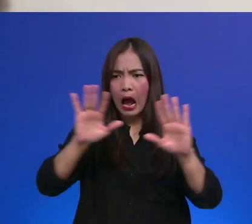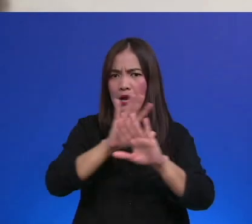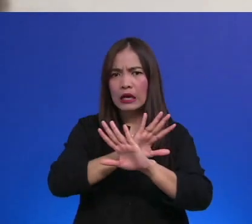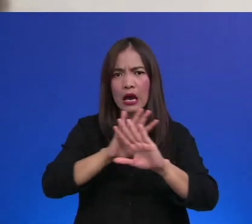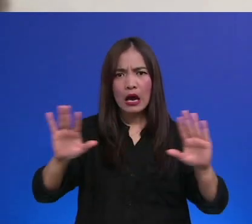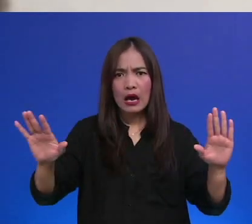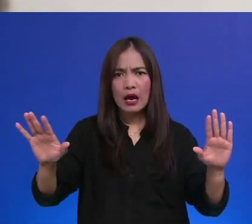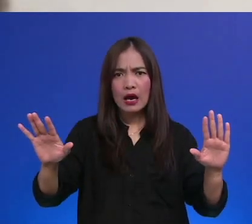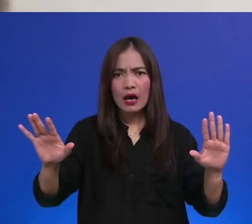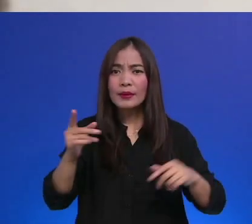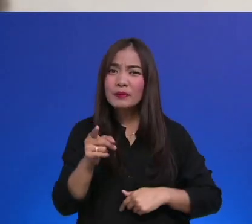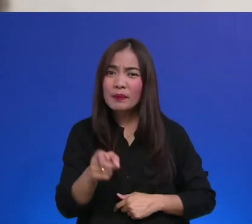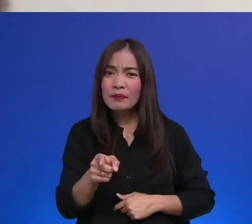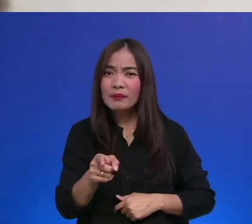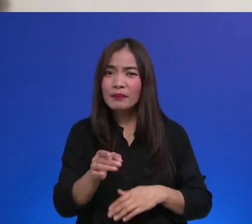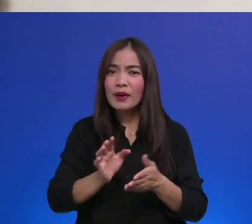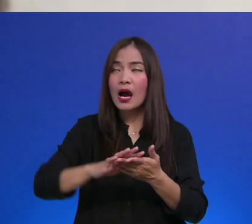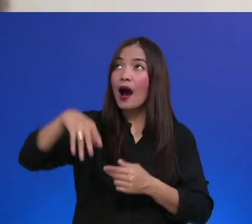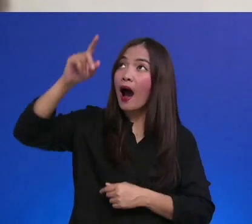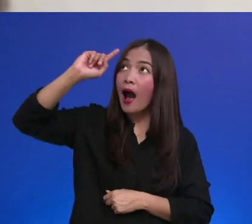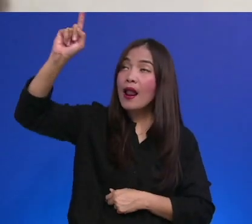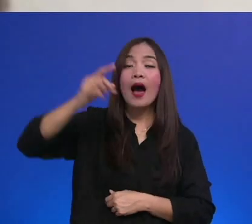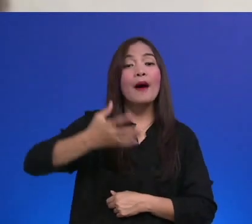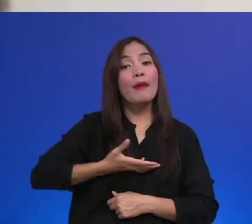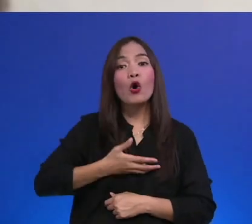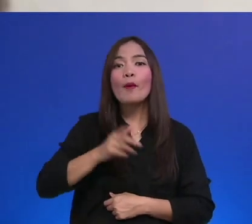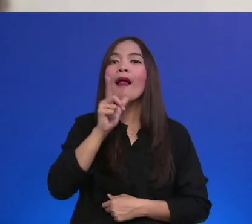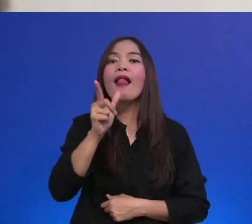Allah mau melatih kita